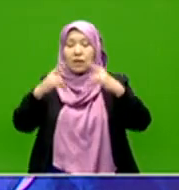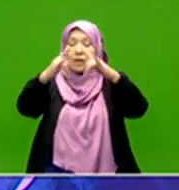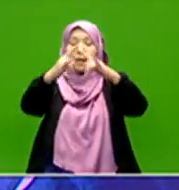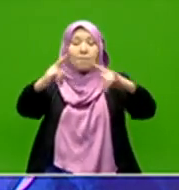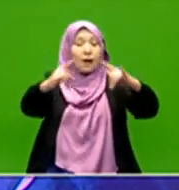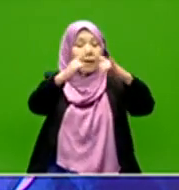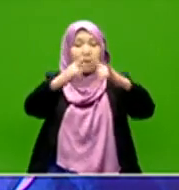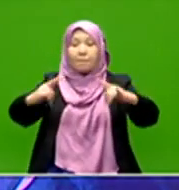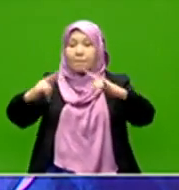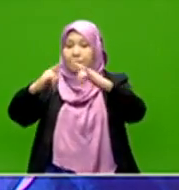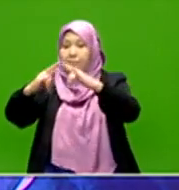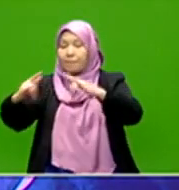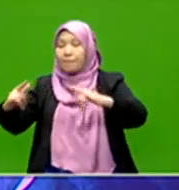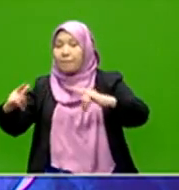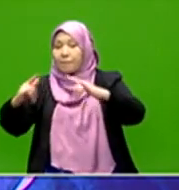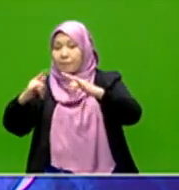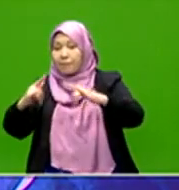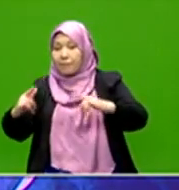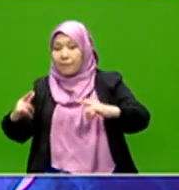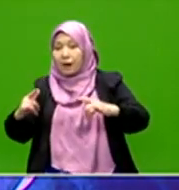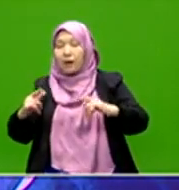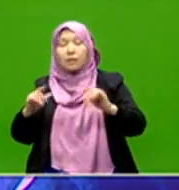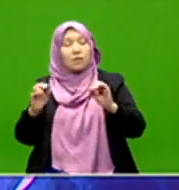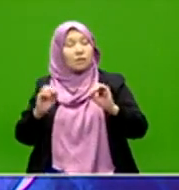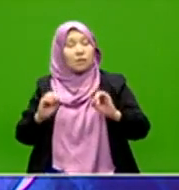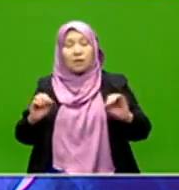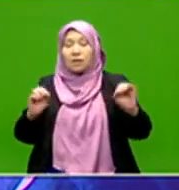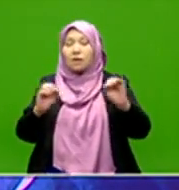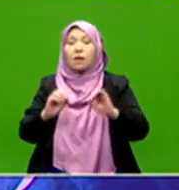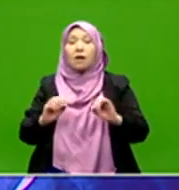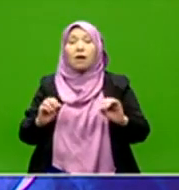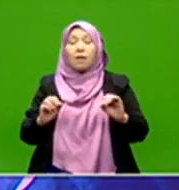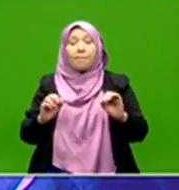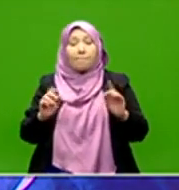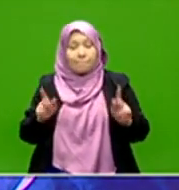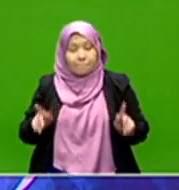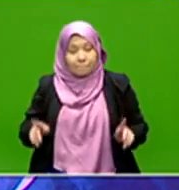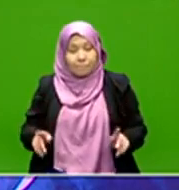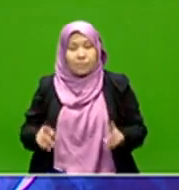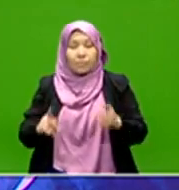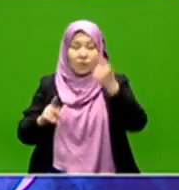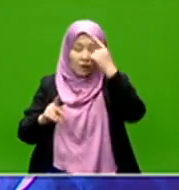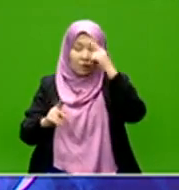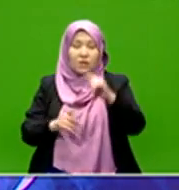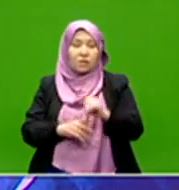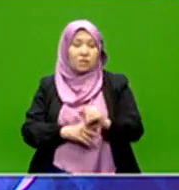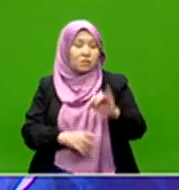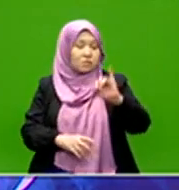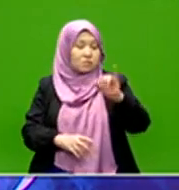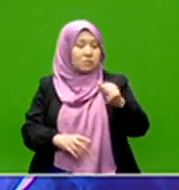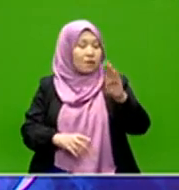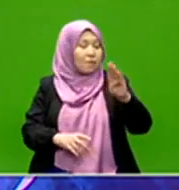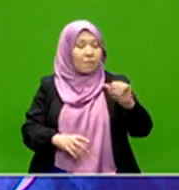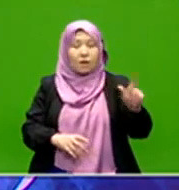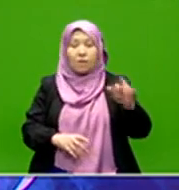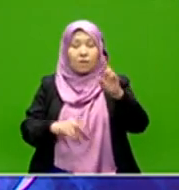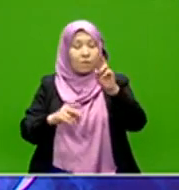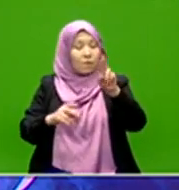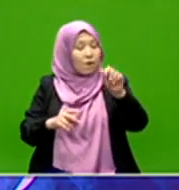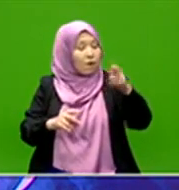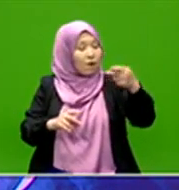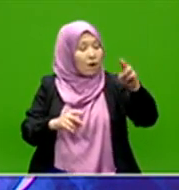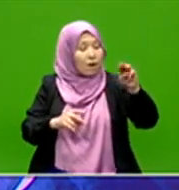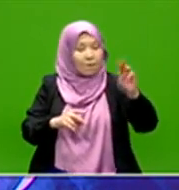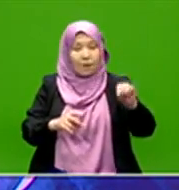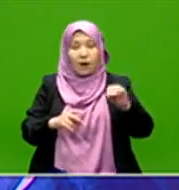Arafah. Kita tak ada kesempatan untuk berada di Jabal Rahmah yang ditutupi bukit apa tu, gunung itu apa,